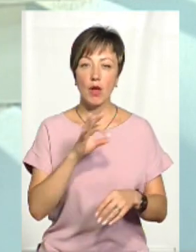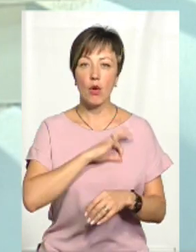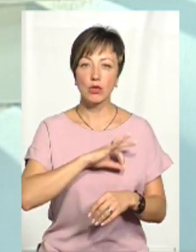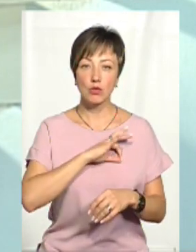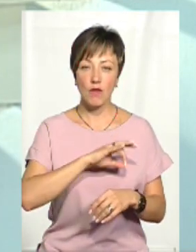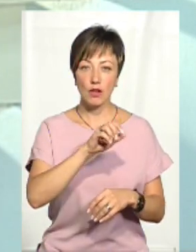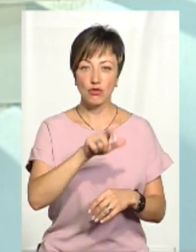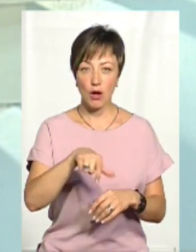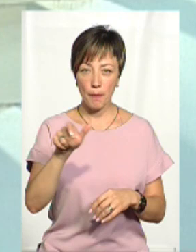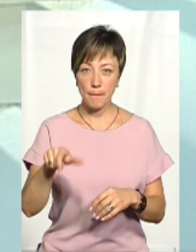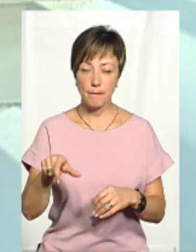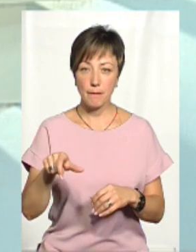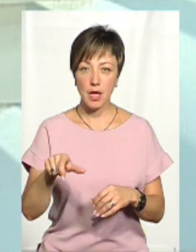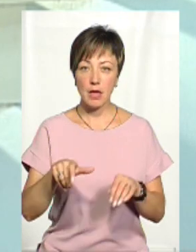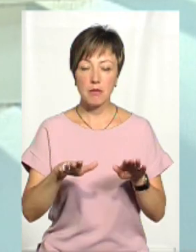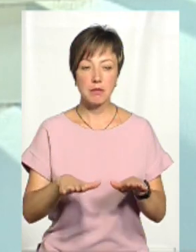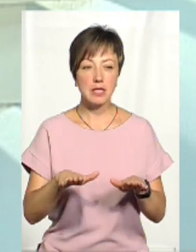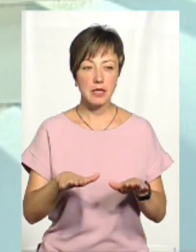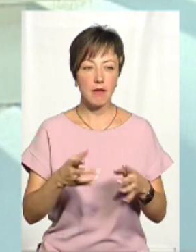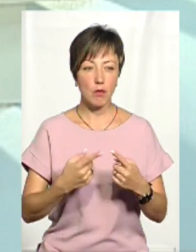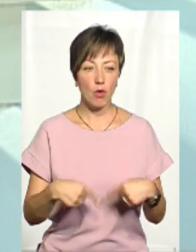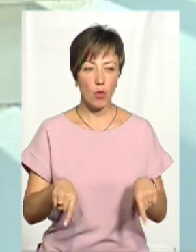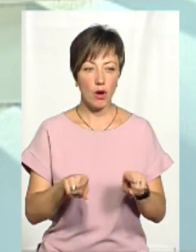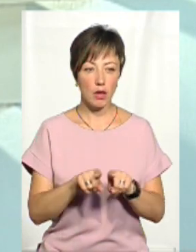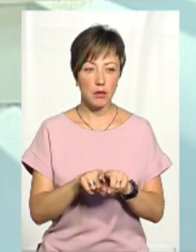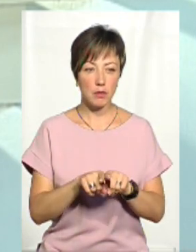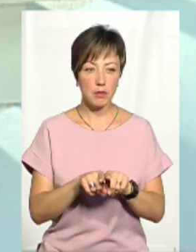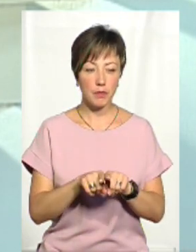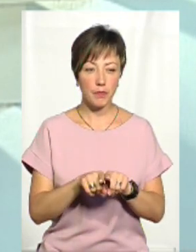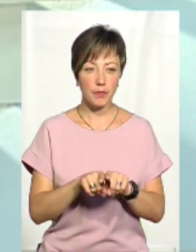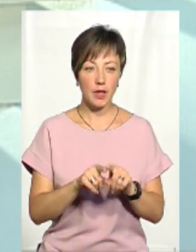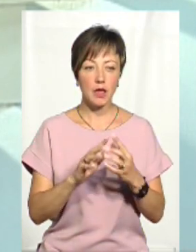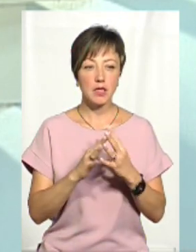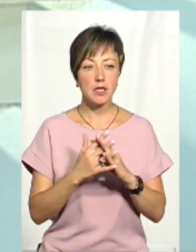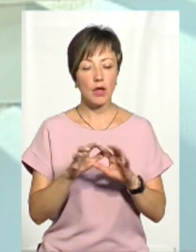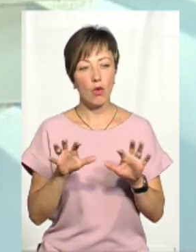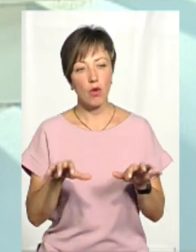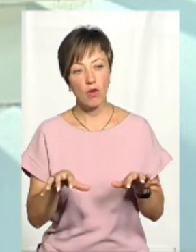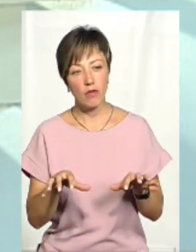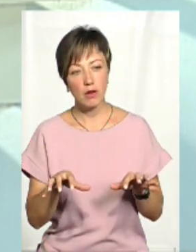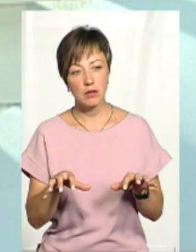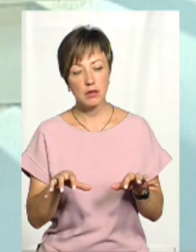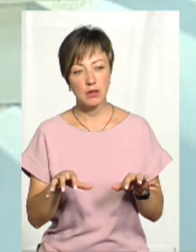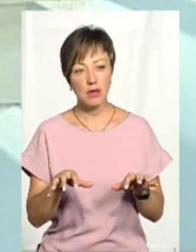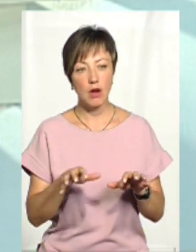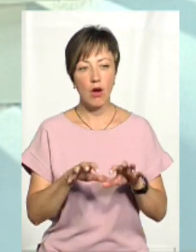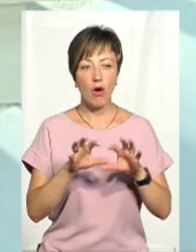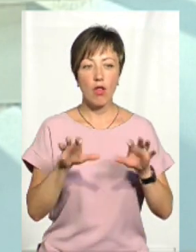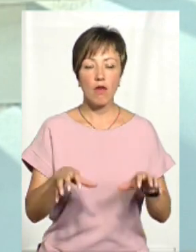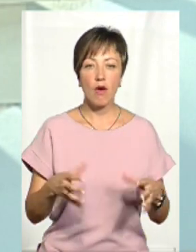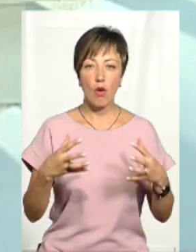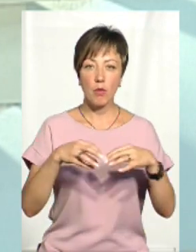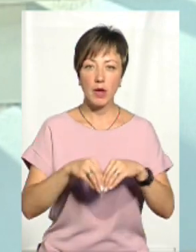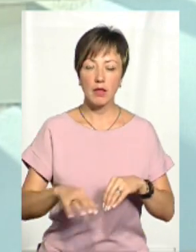землекористувачам, оцим місцевим органам, скажімо так, сільський голова, голова